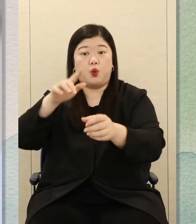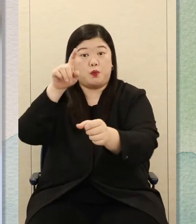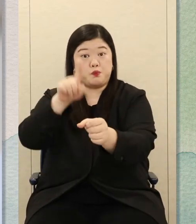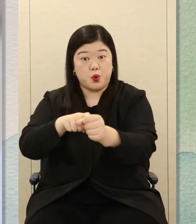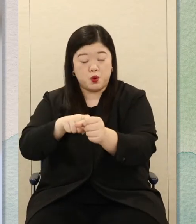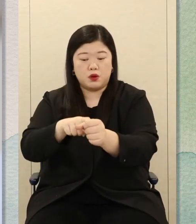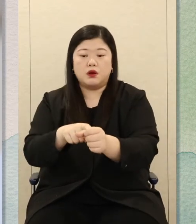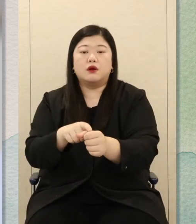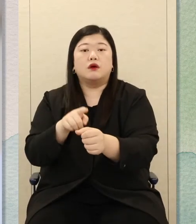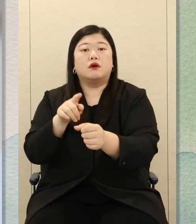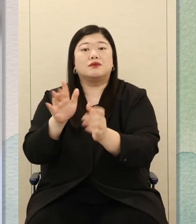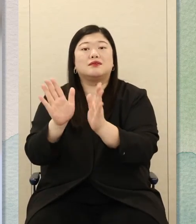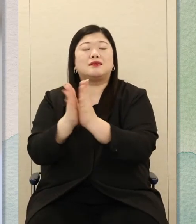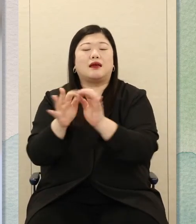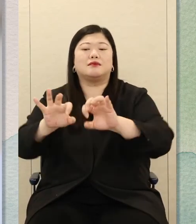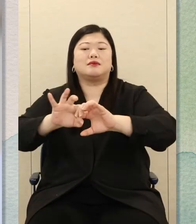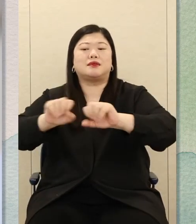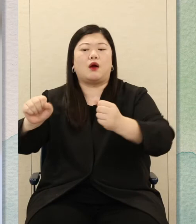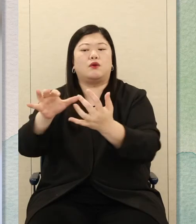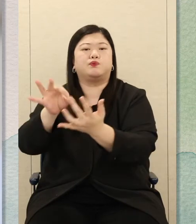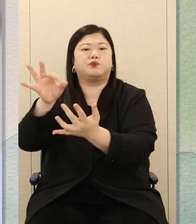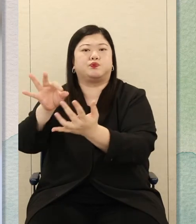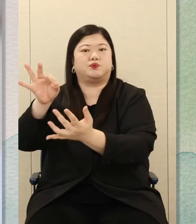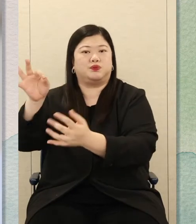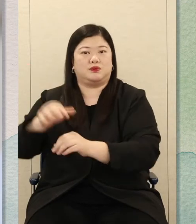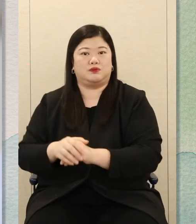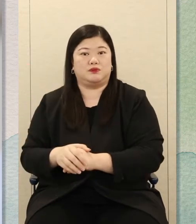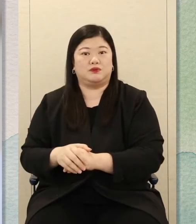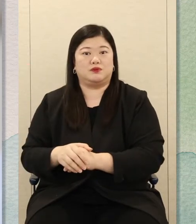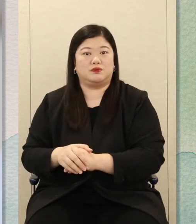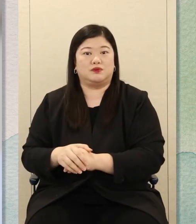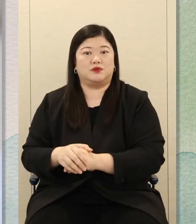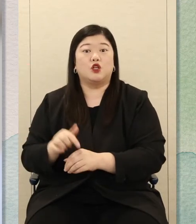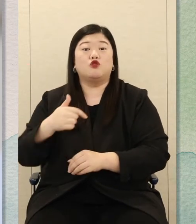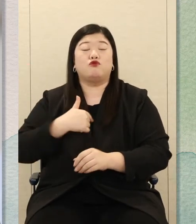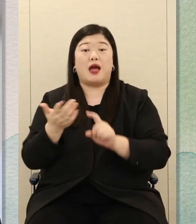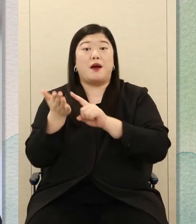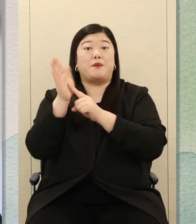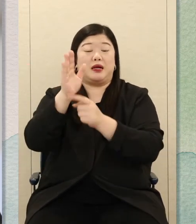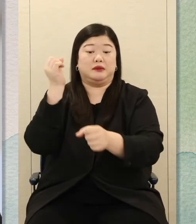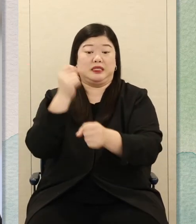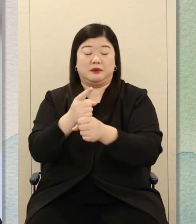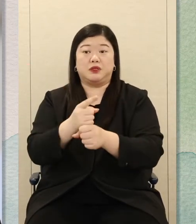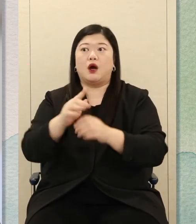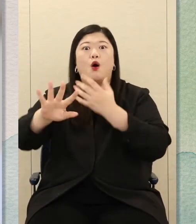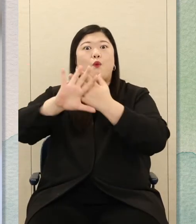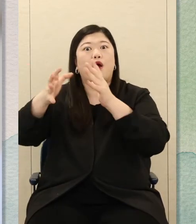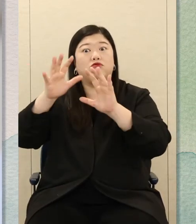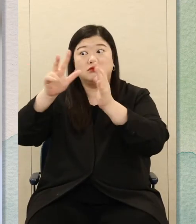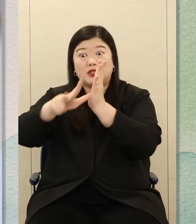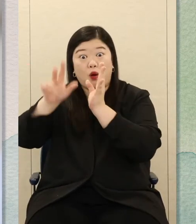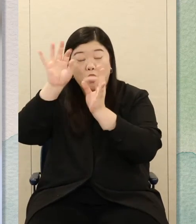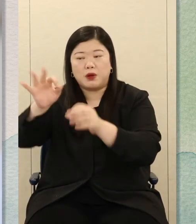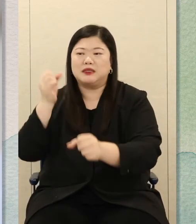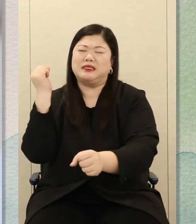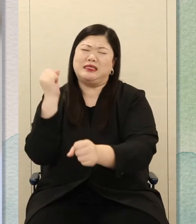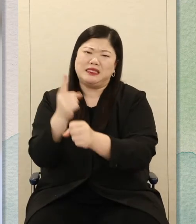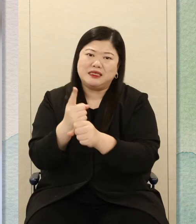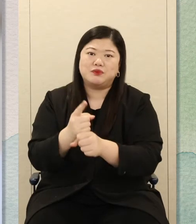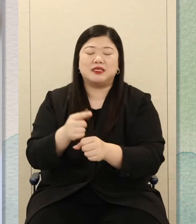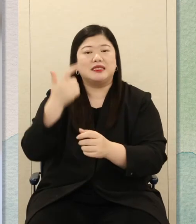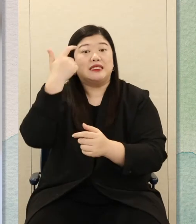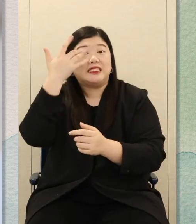키트 같은 걸 만들었어요. 이 책을 토론하시려면 발제 저희가 다 해놨어요. 주로 여기에서 많이 토론하는 토론